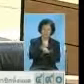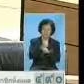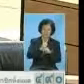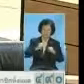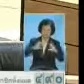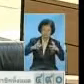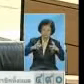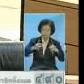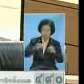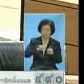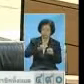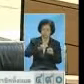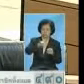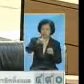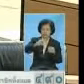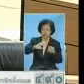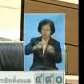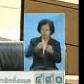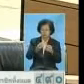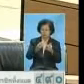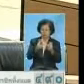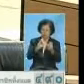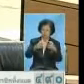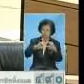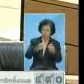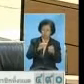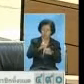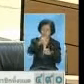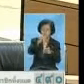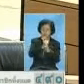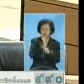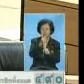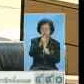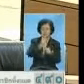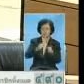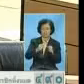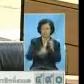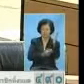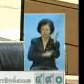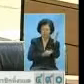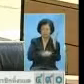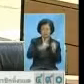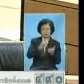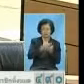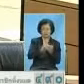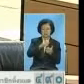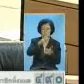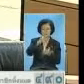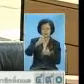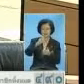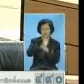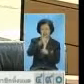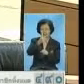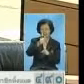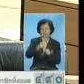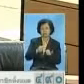างล้อเครื่องบินนะฮะและหากว่าเราทำคุณภาพได้ดีๆเนี่ยยางพาราเนี่ยผมว่า200บาทเนี่ยผมว่าเป็นเรื่องที่ทำได้สบาย